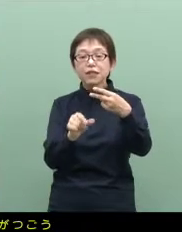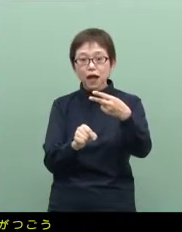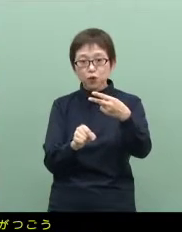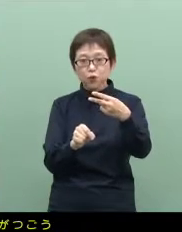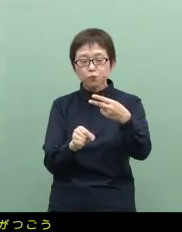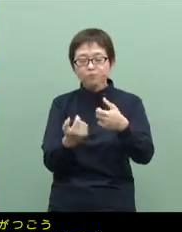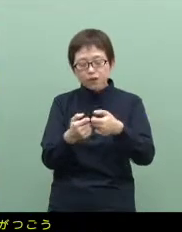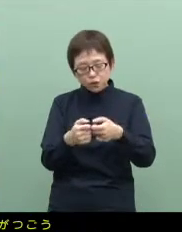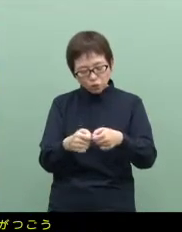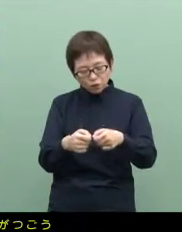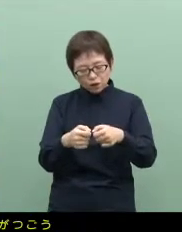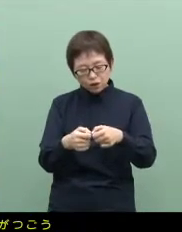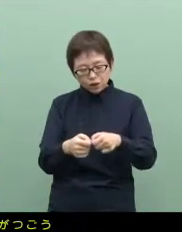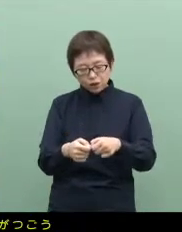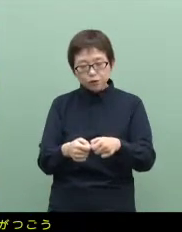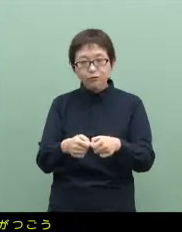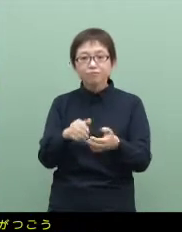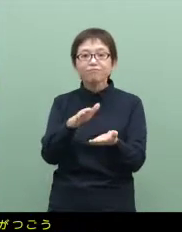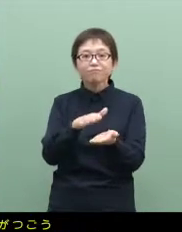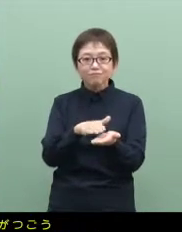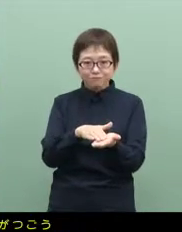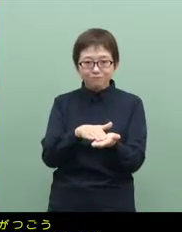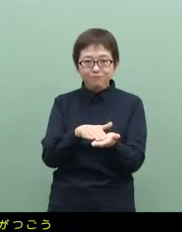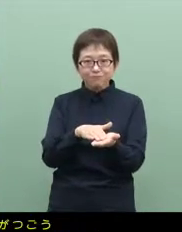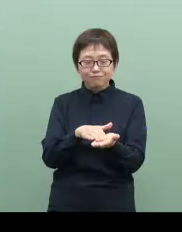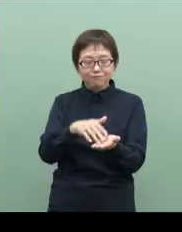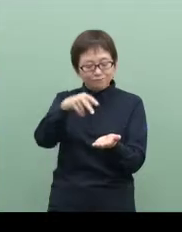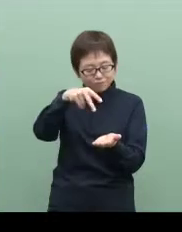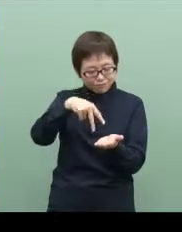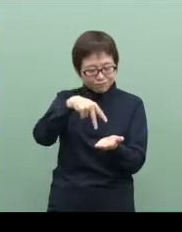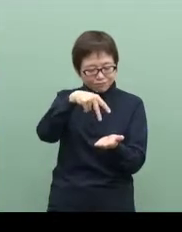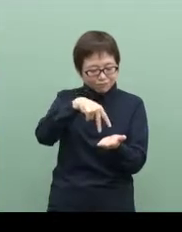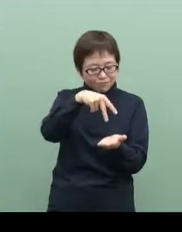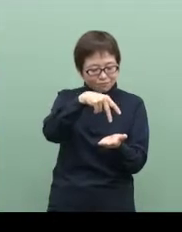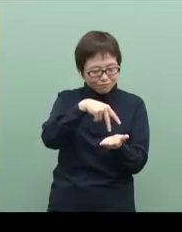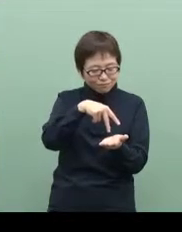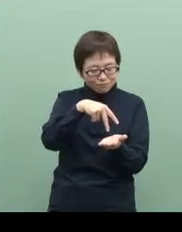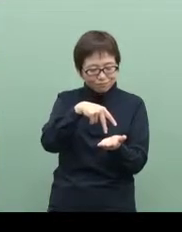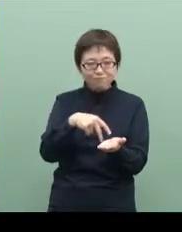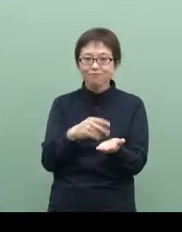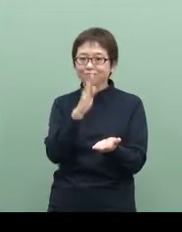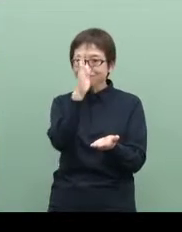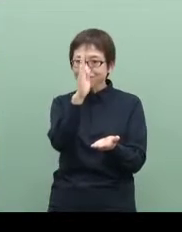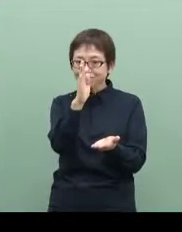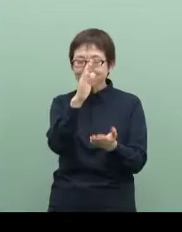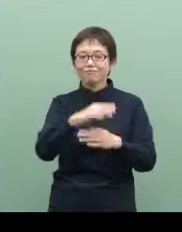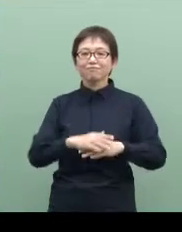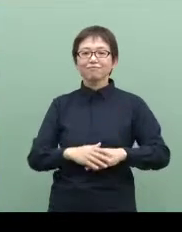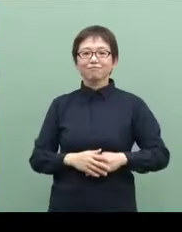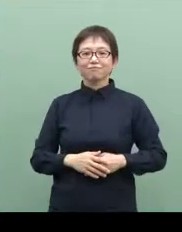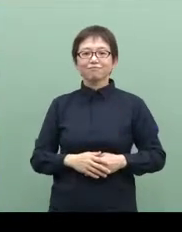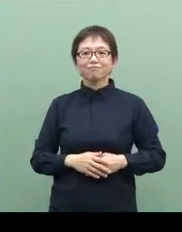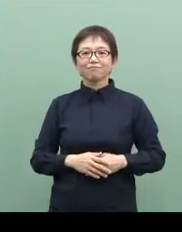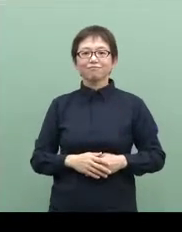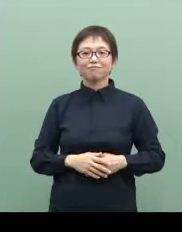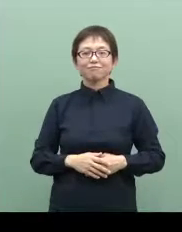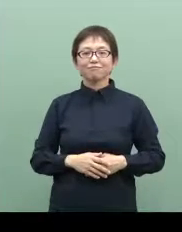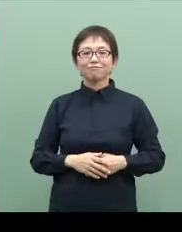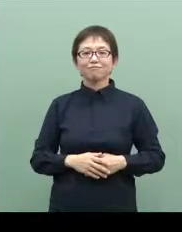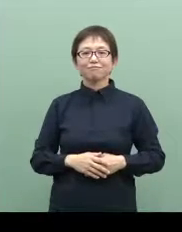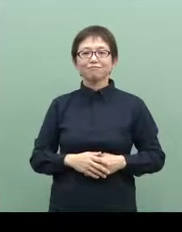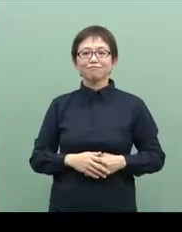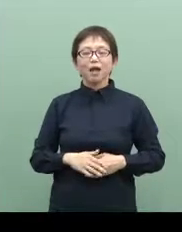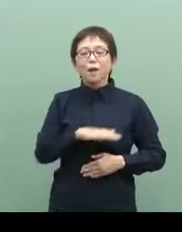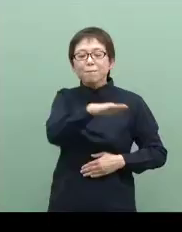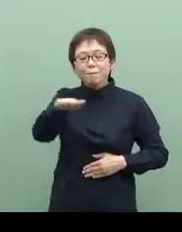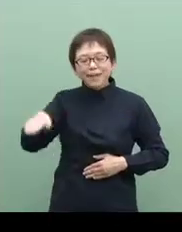伝える県長崎2月号にも詳しく掲載されています。番組と合わせてご覧ください。